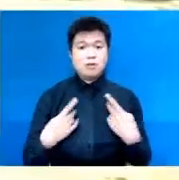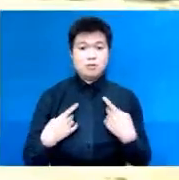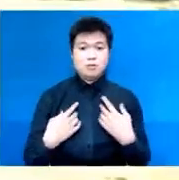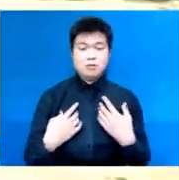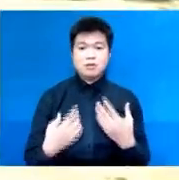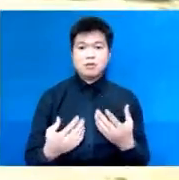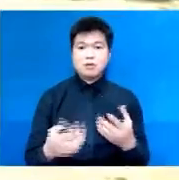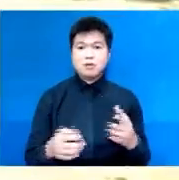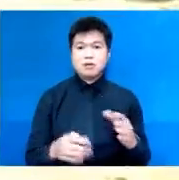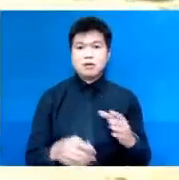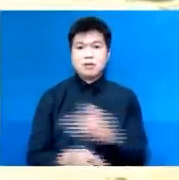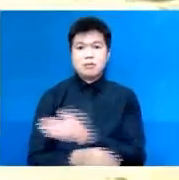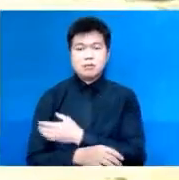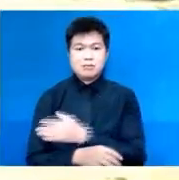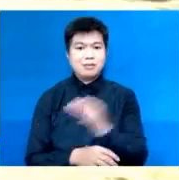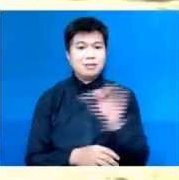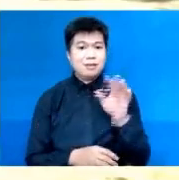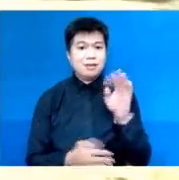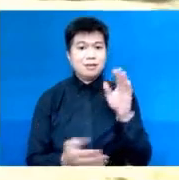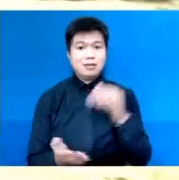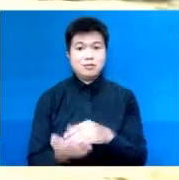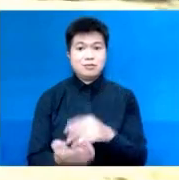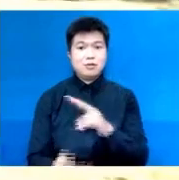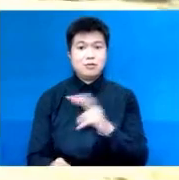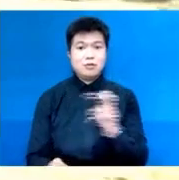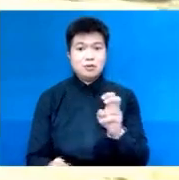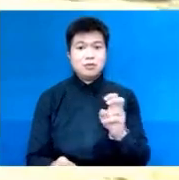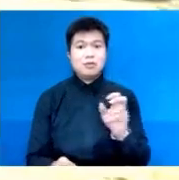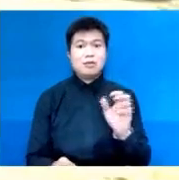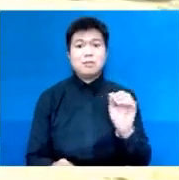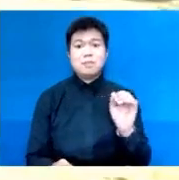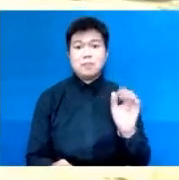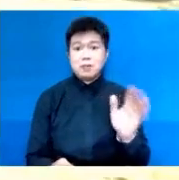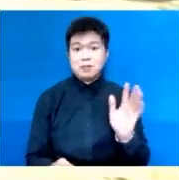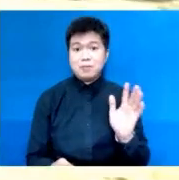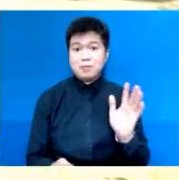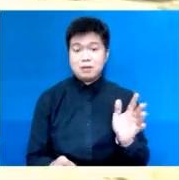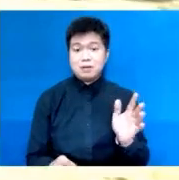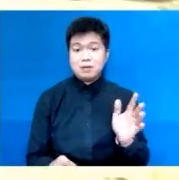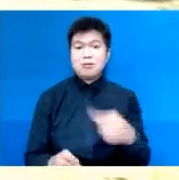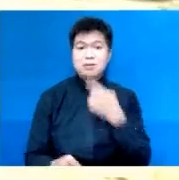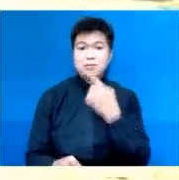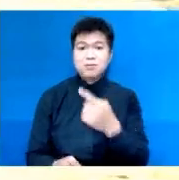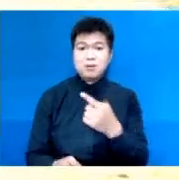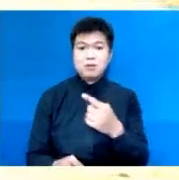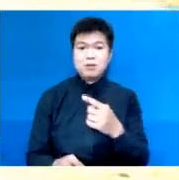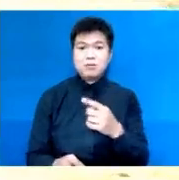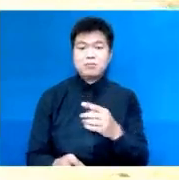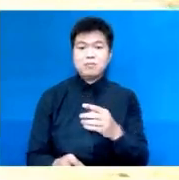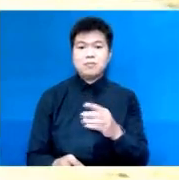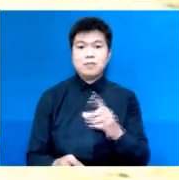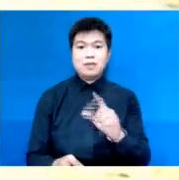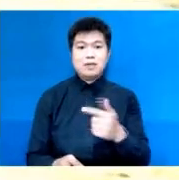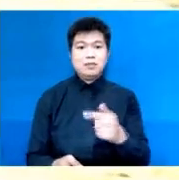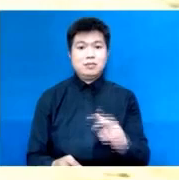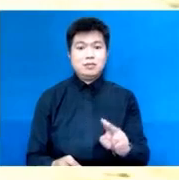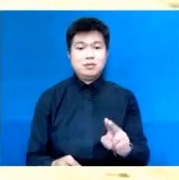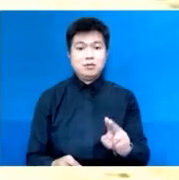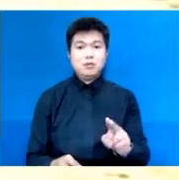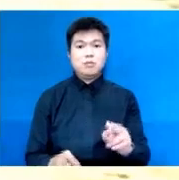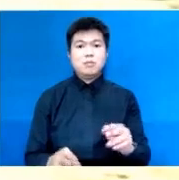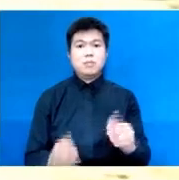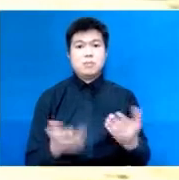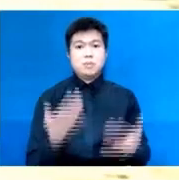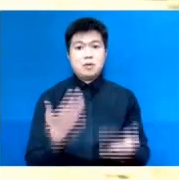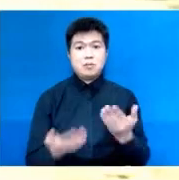na 19,250. Pero according nga sa Boracay Interagency Task Force at sa LGU, posibleng sa mga susunod na araw